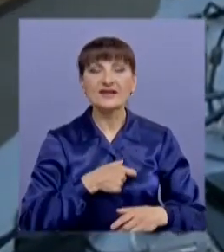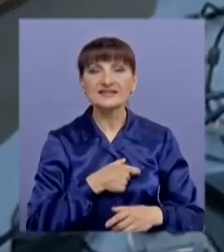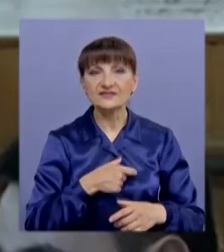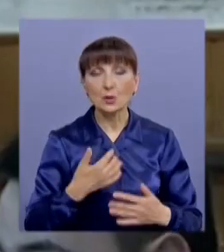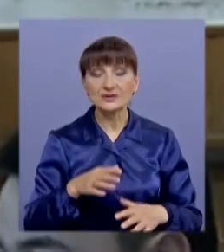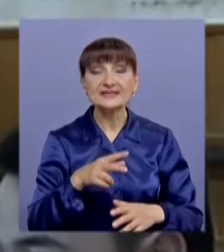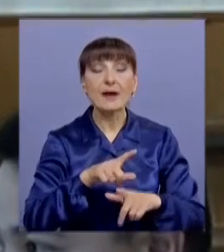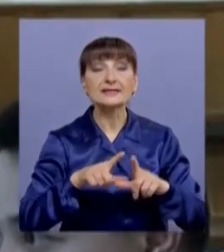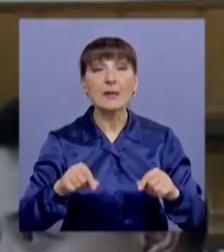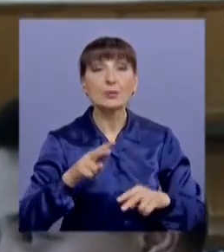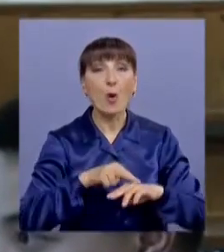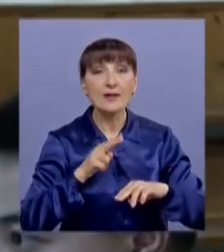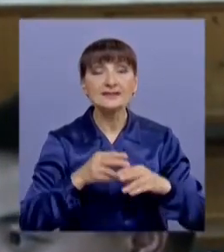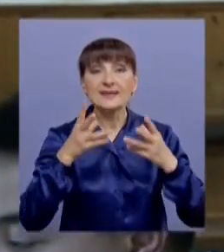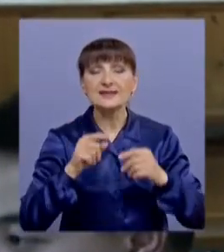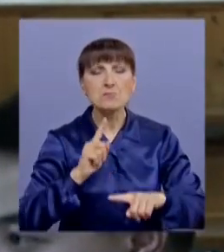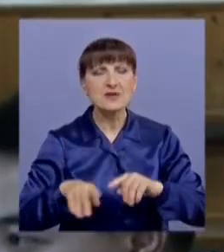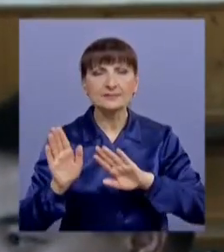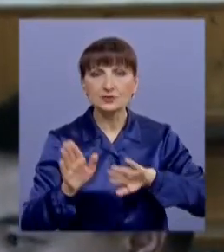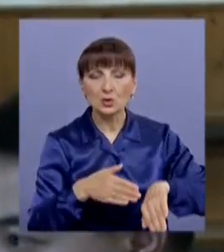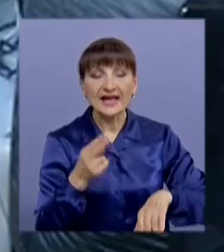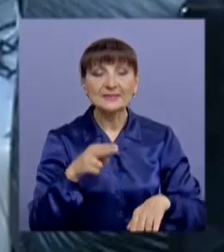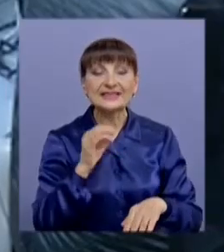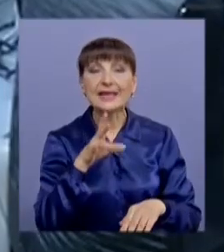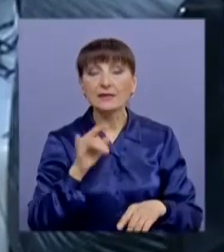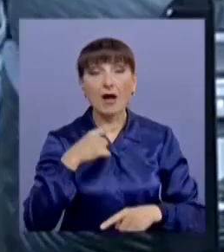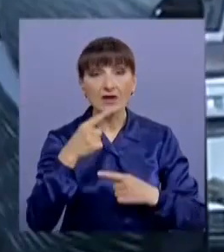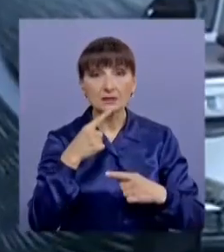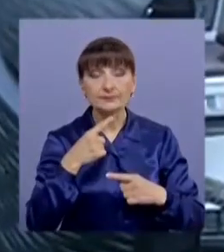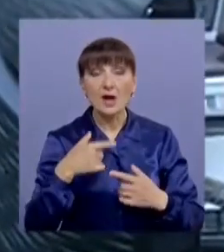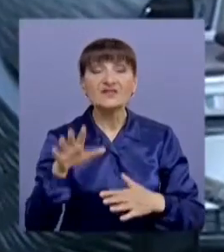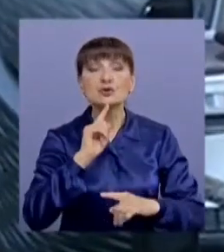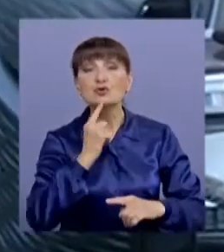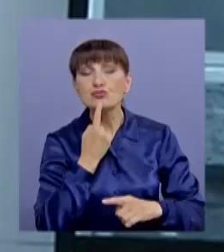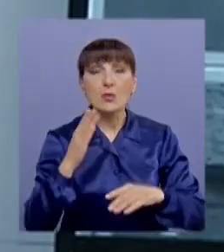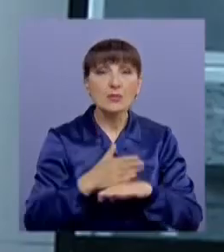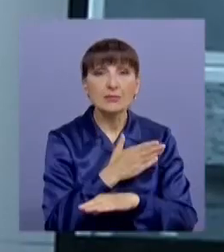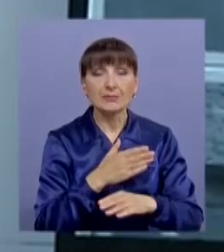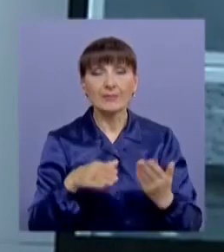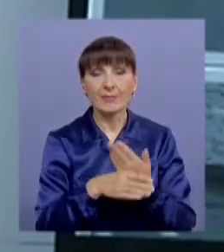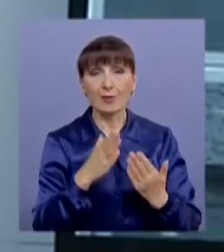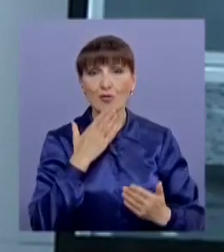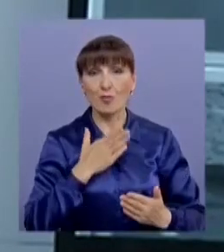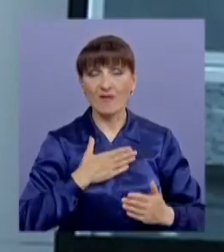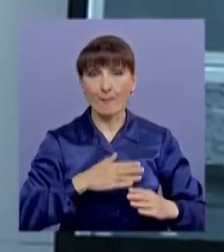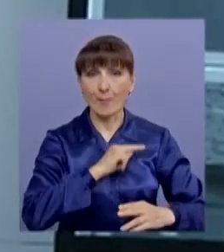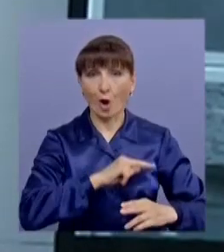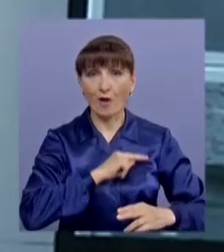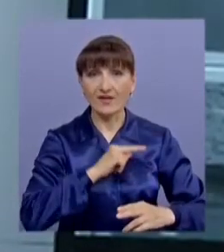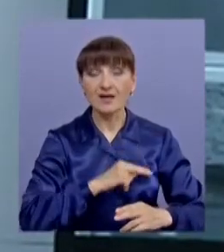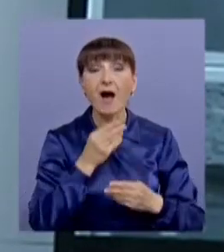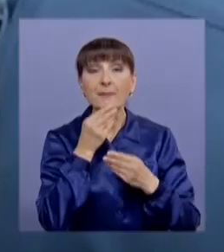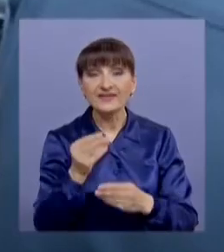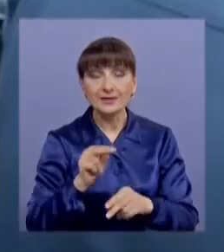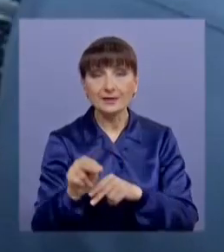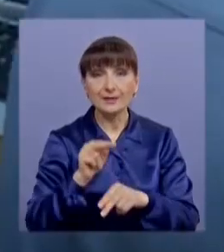департамента полиции Алма-Аты день пролетает незаметно. Дмитрий Данник говорит, что преодолеть все трудности помогает любовь к профессии. А привили ее родители,